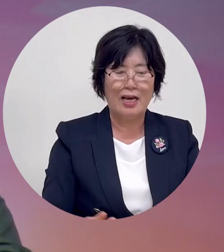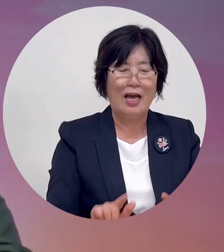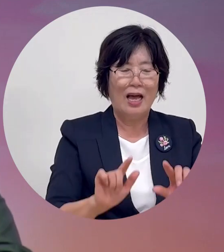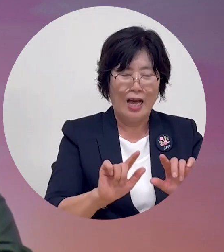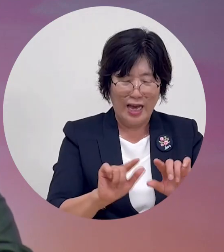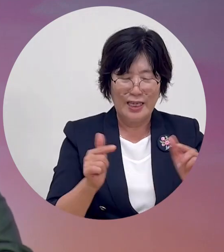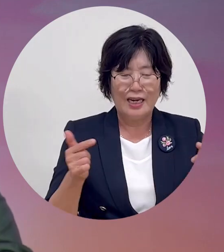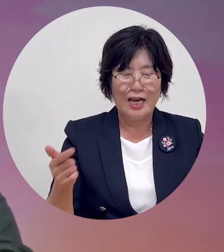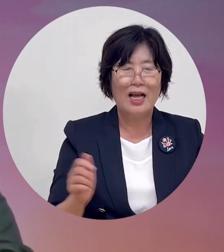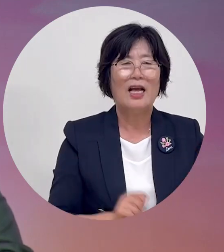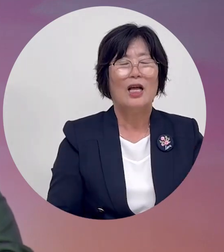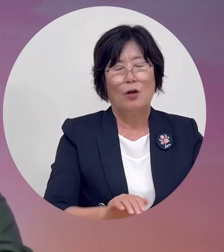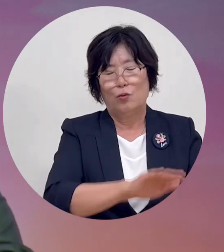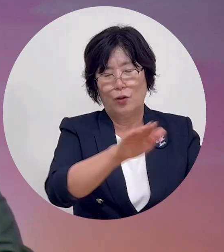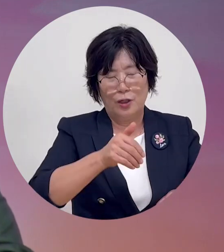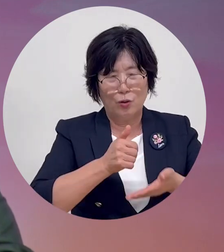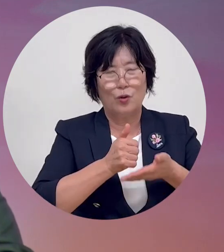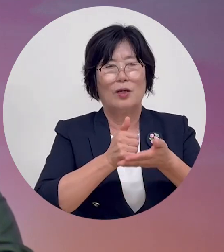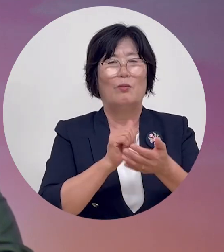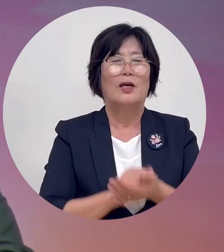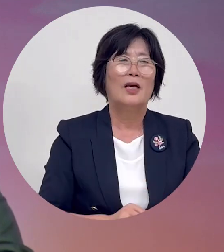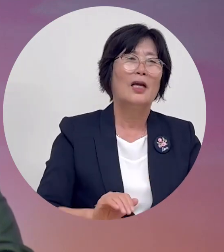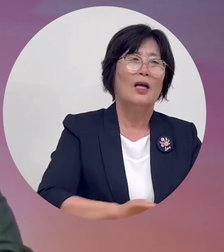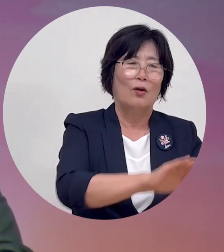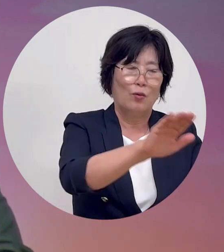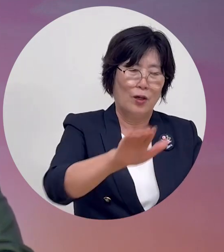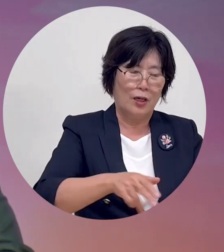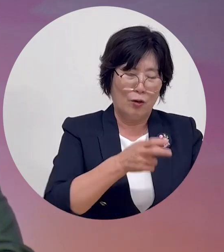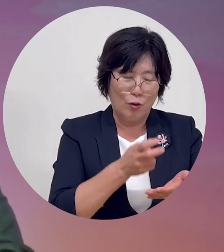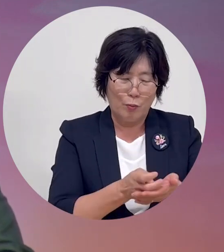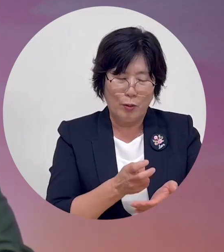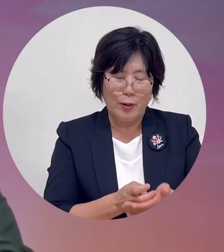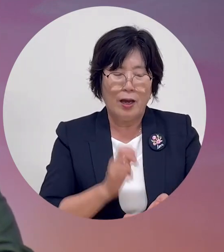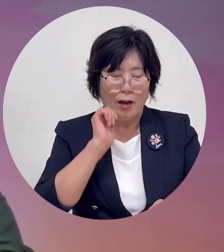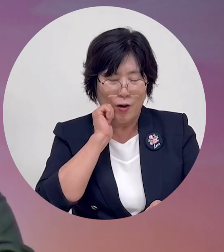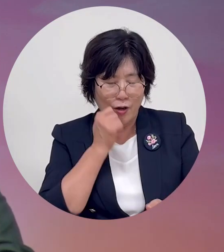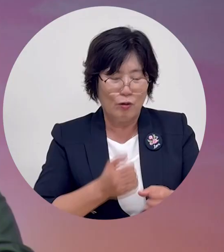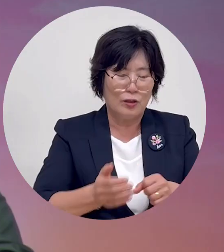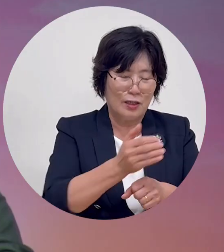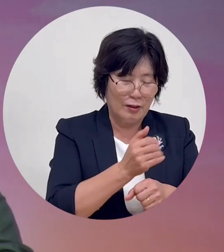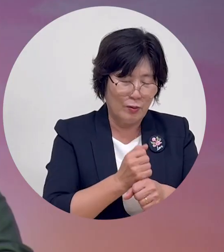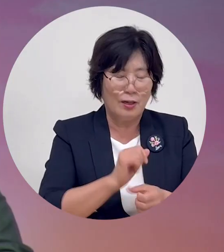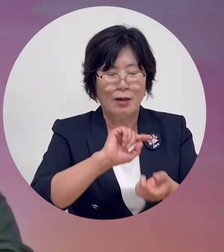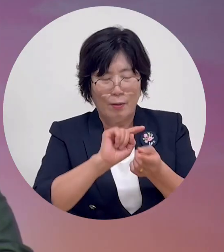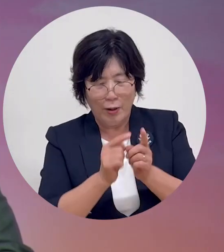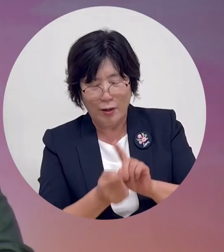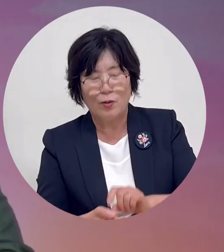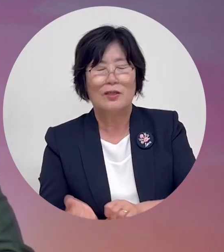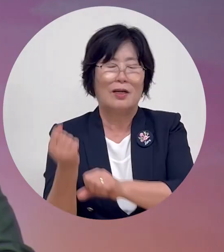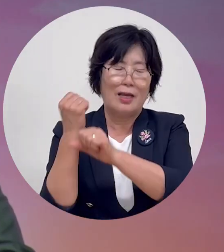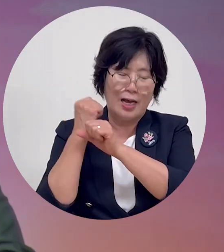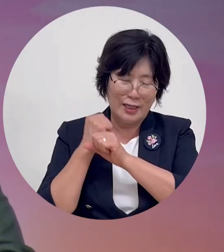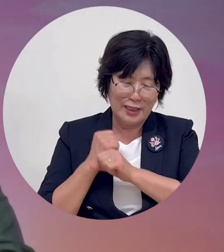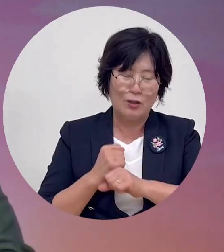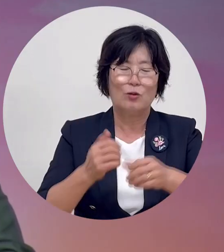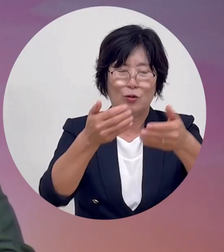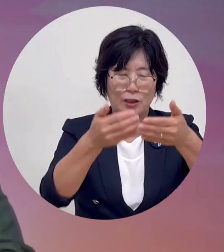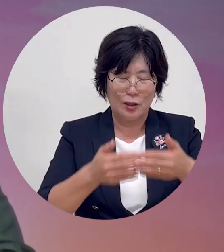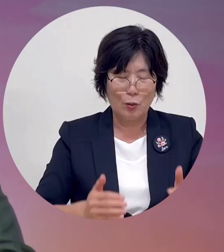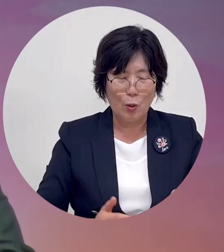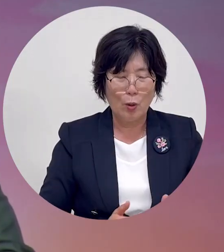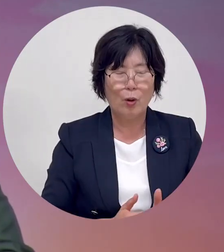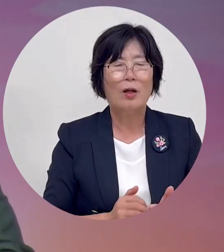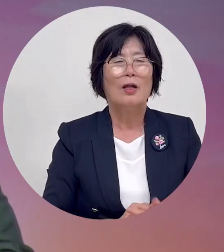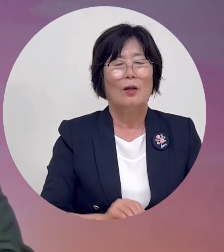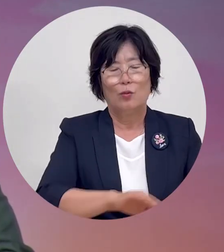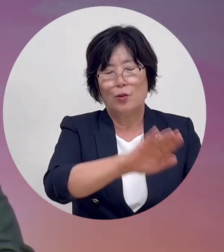우리 주님이 율법의 어려운 짐을 홀로 다 짊어져 주시고 우리의